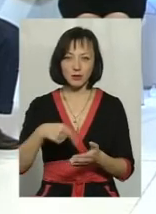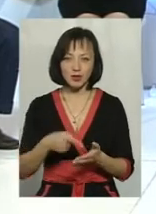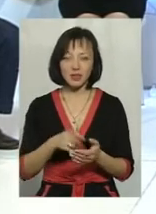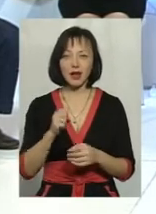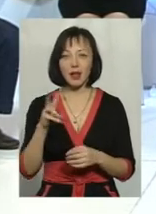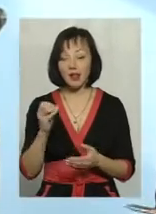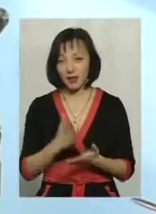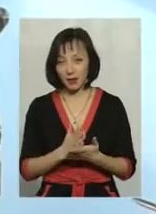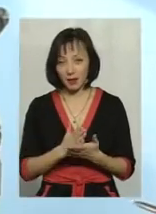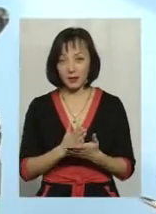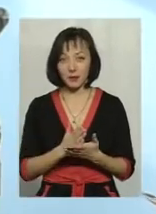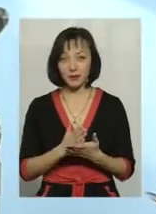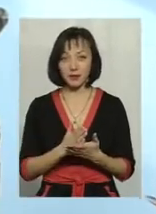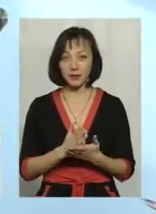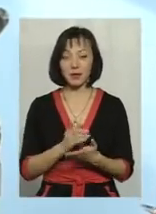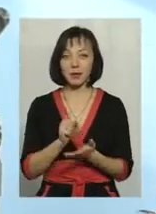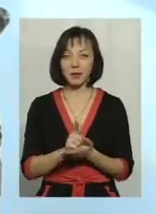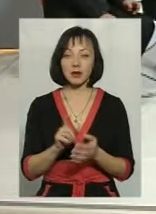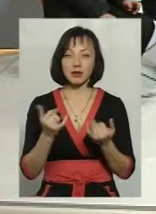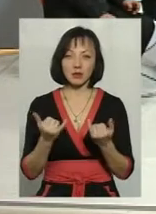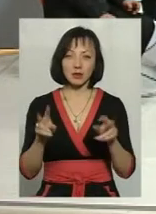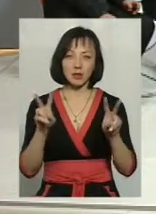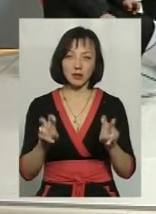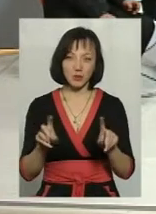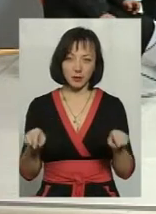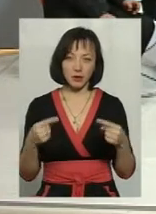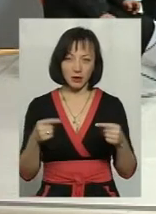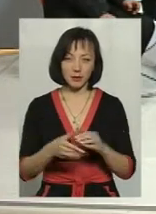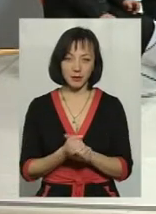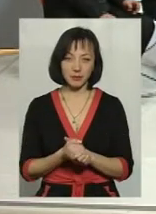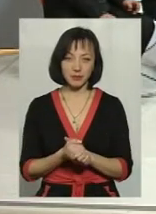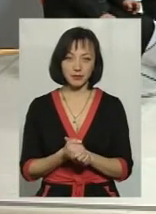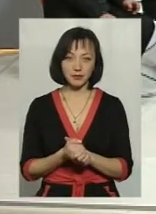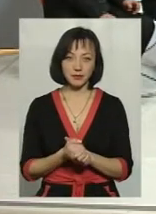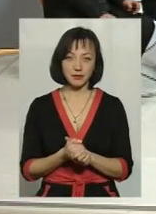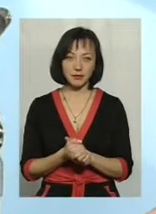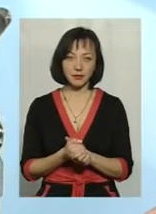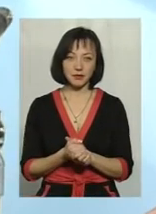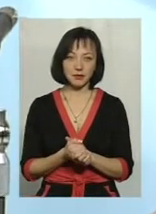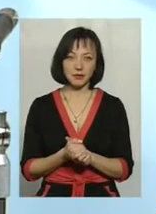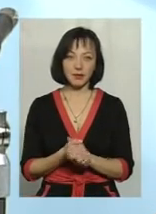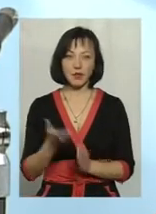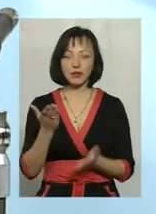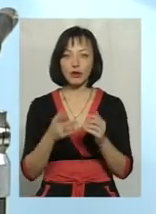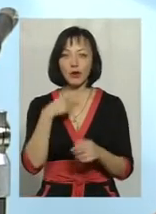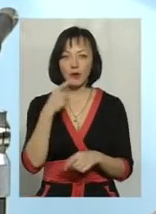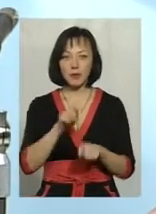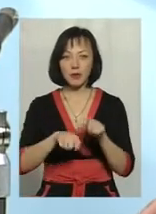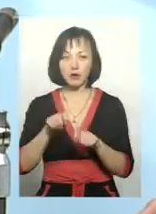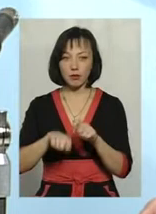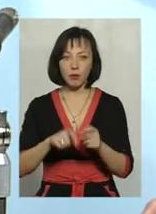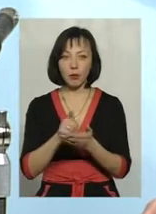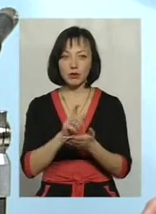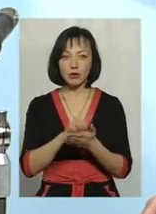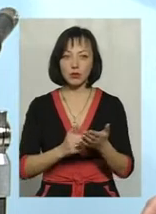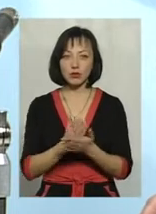Але вони є, і ми маємо сьогодні цю тему також підняти. Так, якщо говорити про перевірки, які здійснила фіскальна